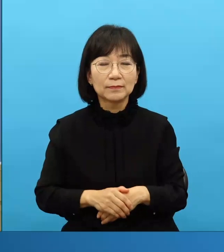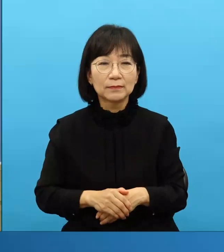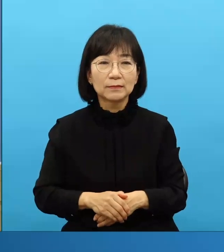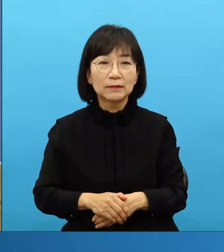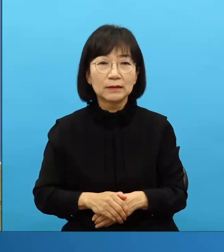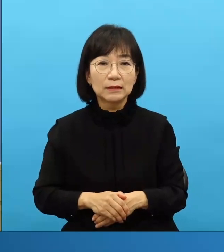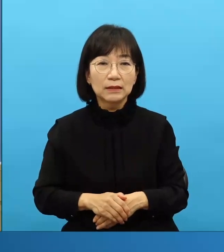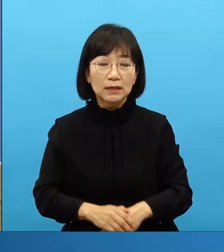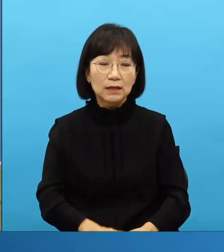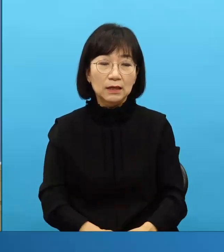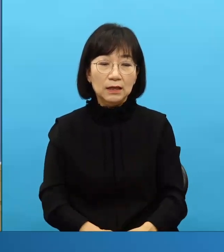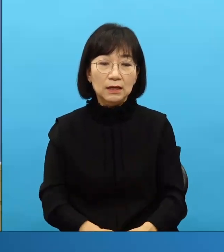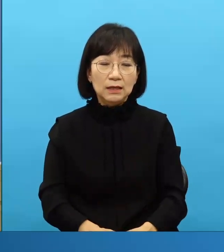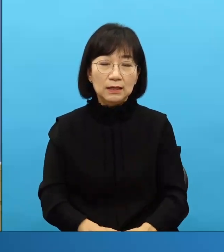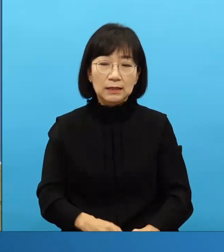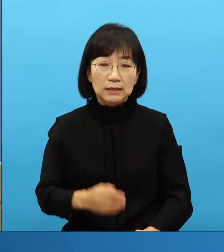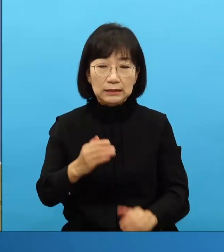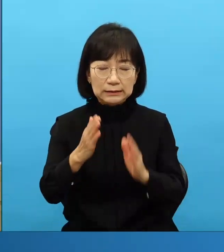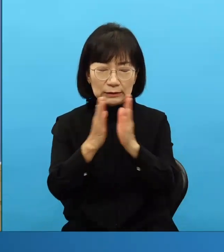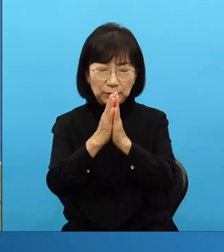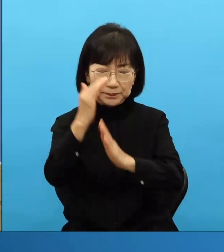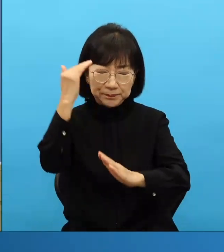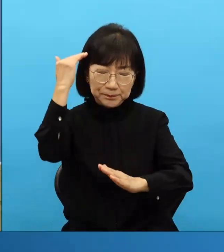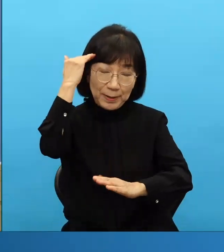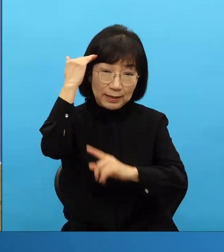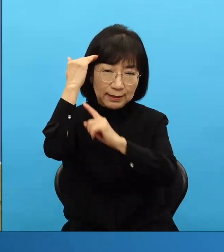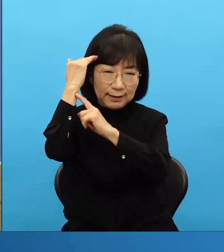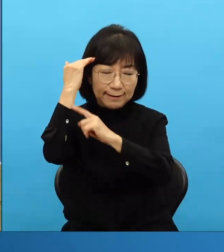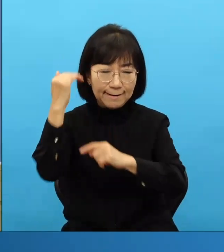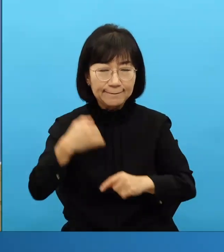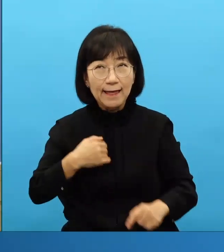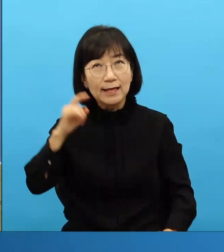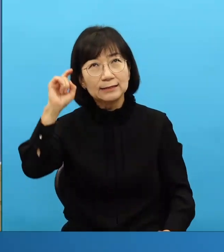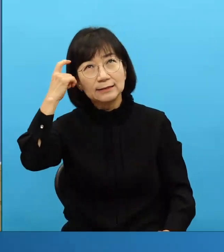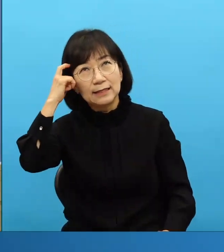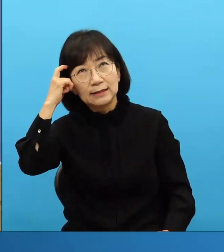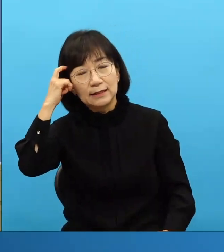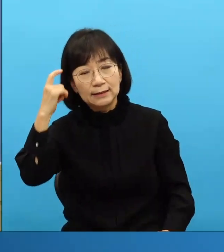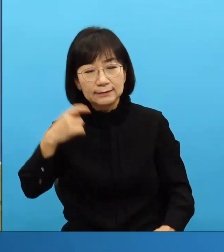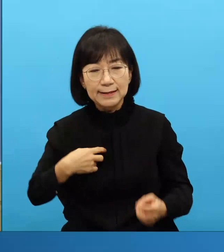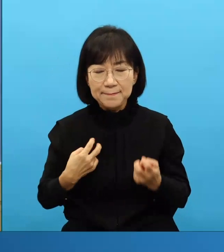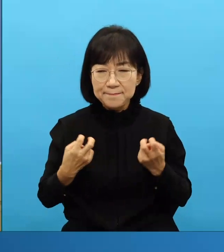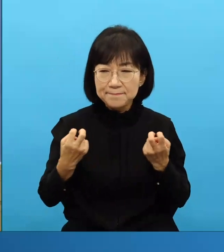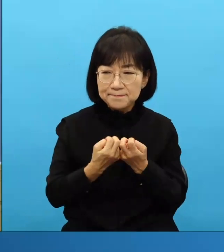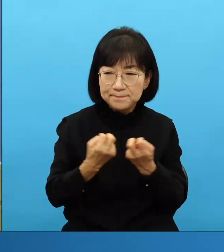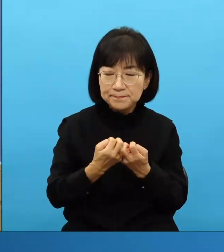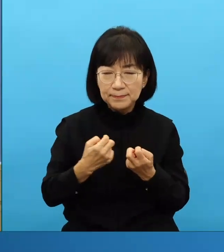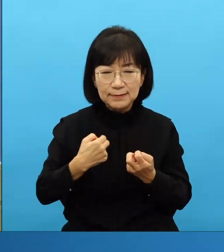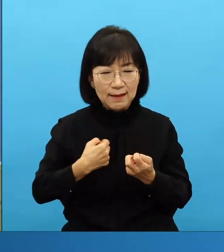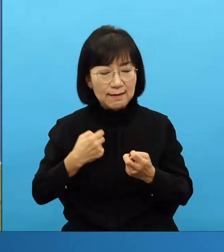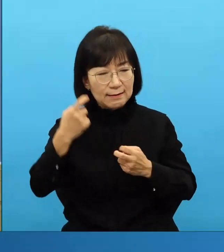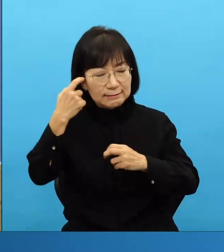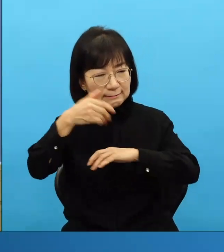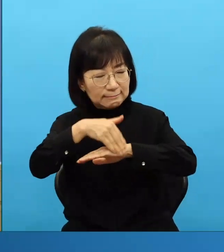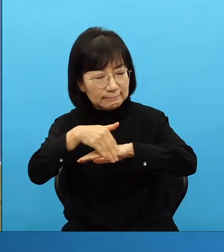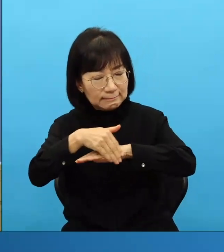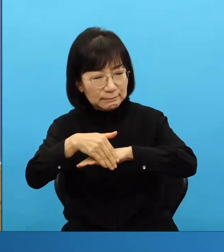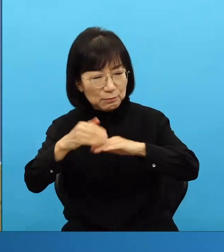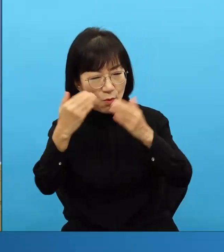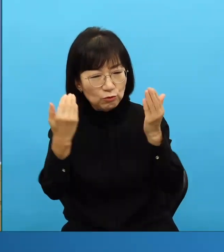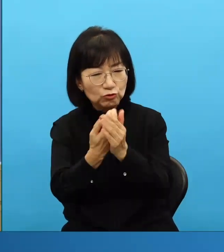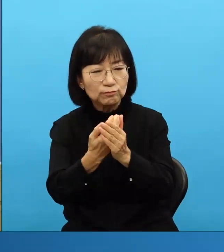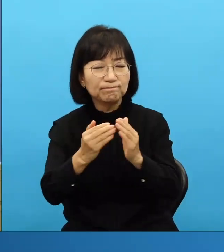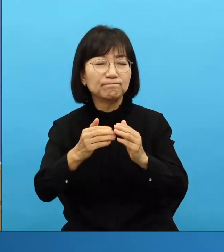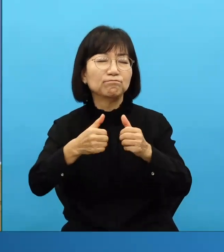안에 인본주의, All the 내 안에 humanism, 내 생각, 내 방법 이런 모든 흑암망대가 이 시간